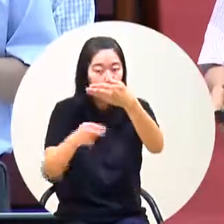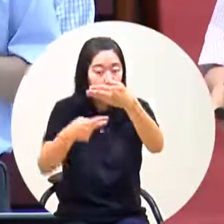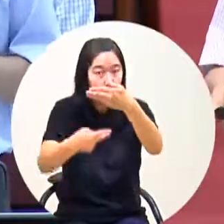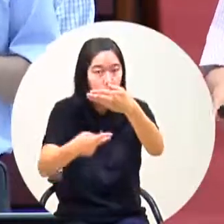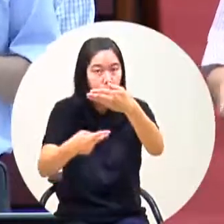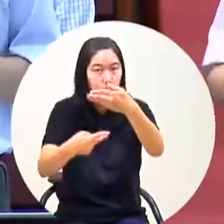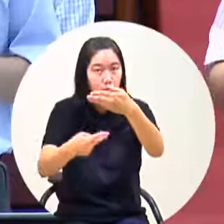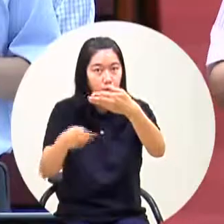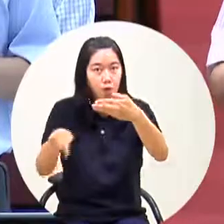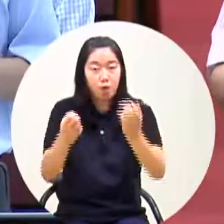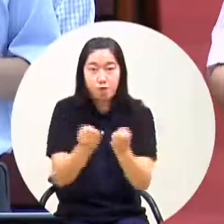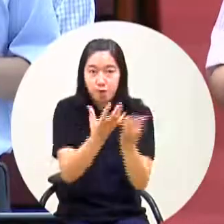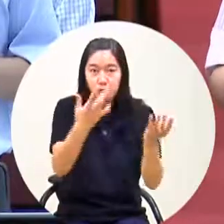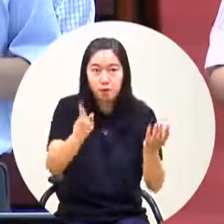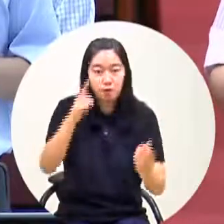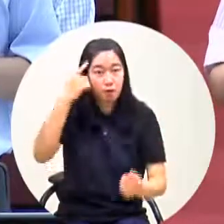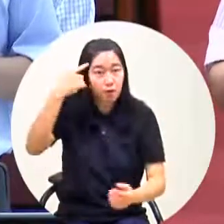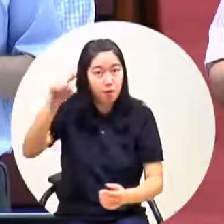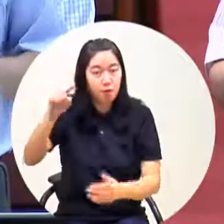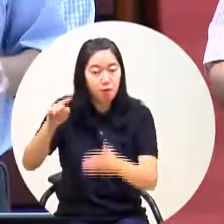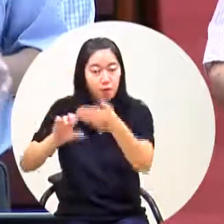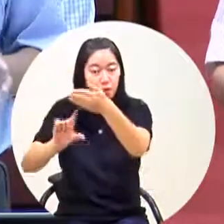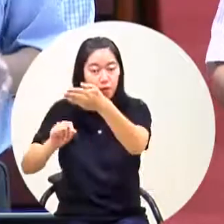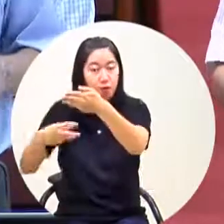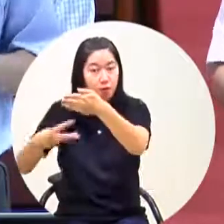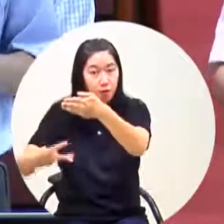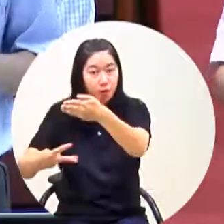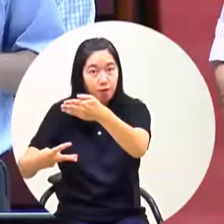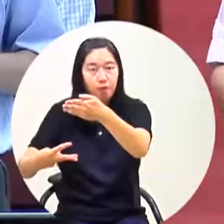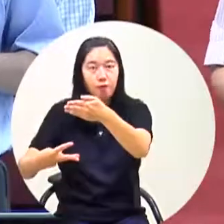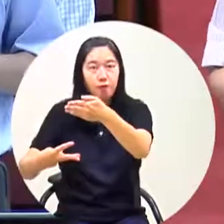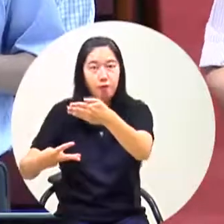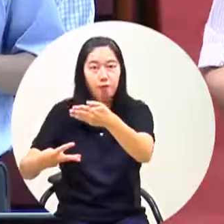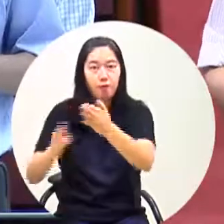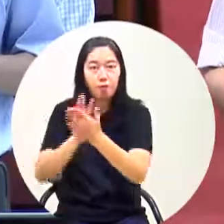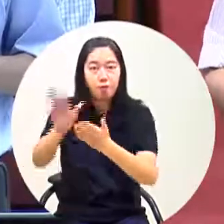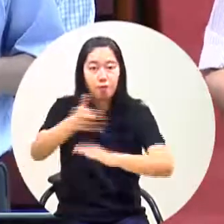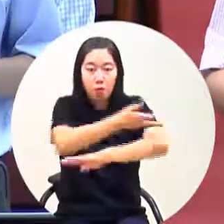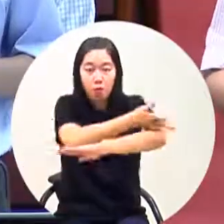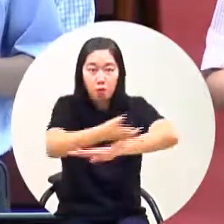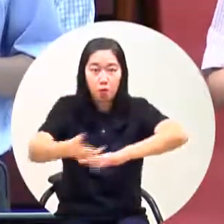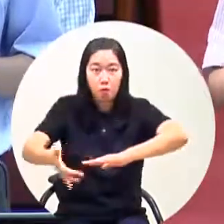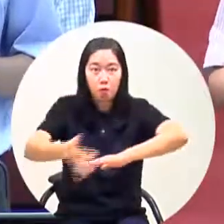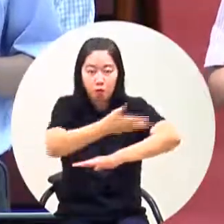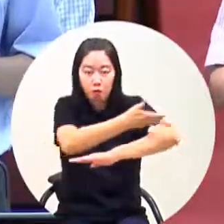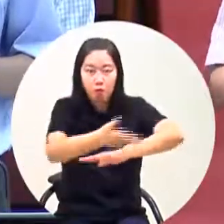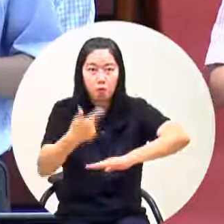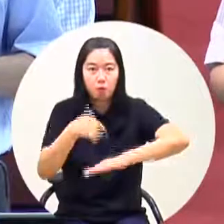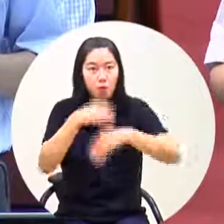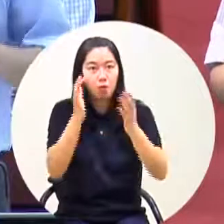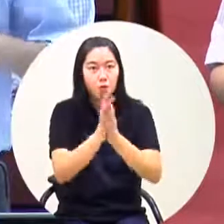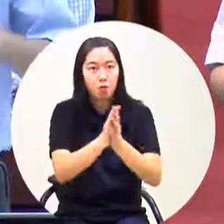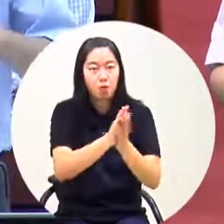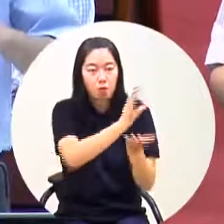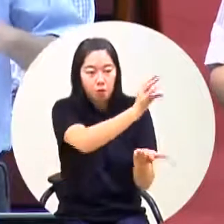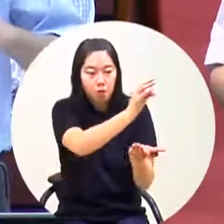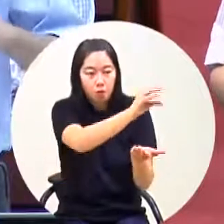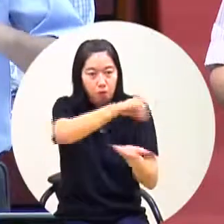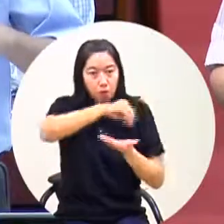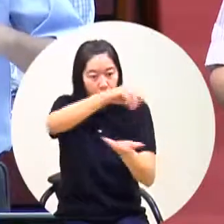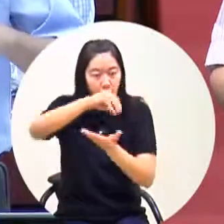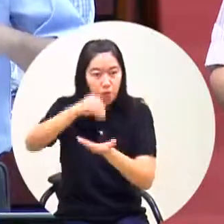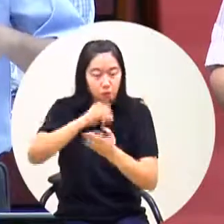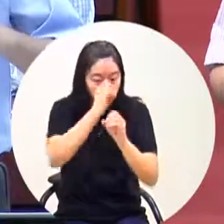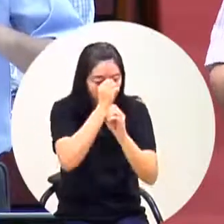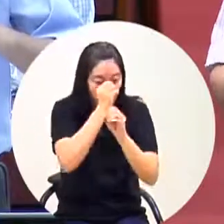是说隔一天整个后进溪的水，我拢有去检查。 它在